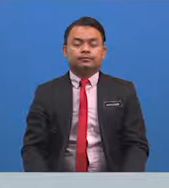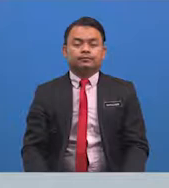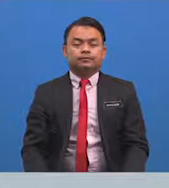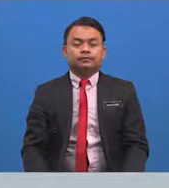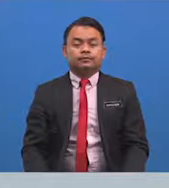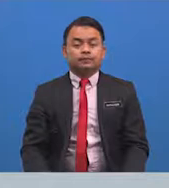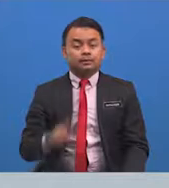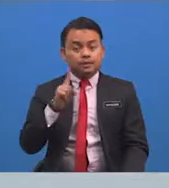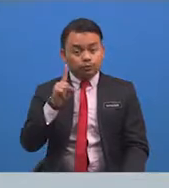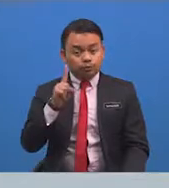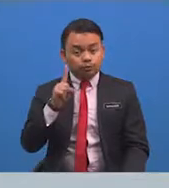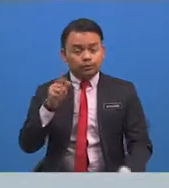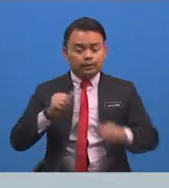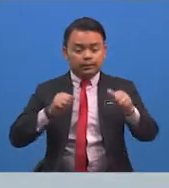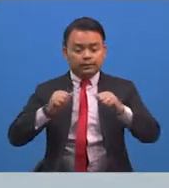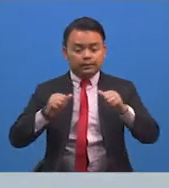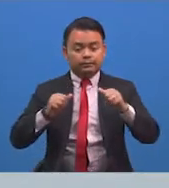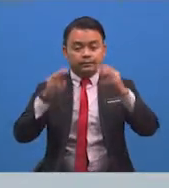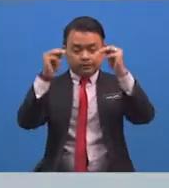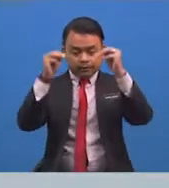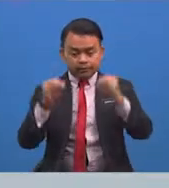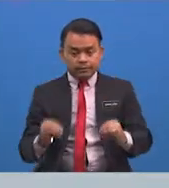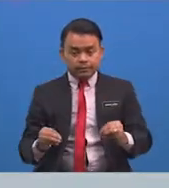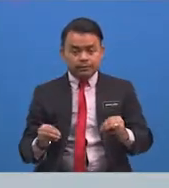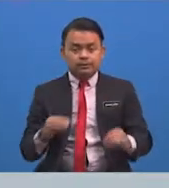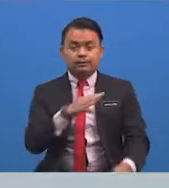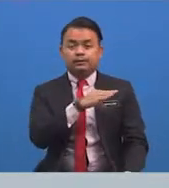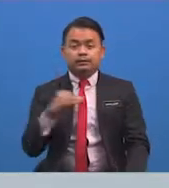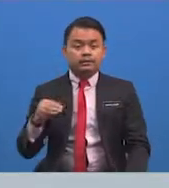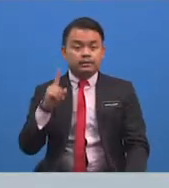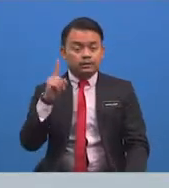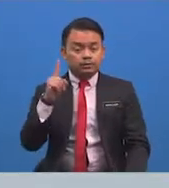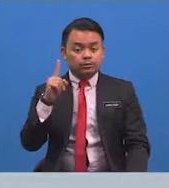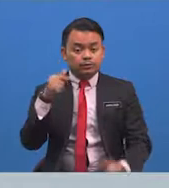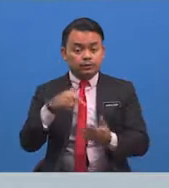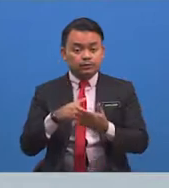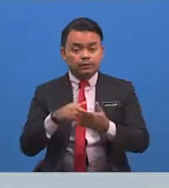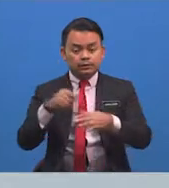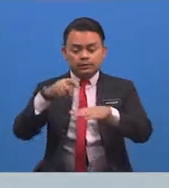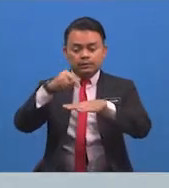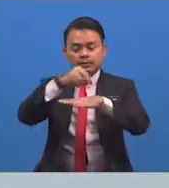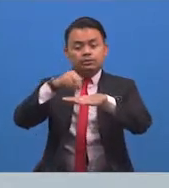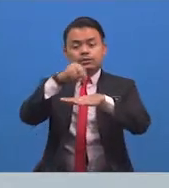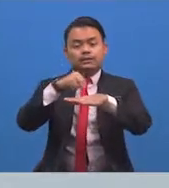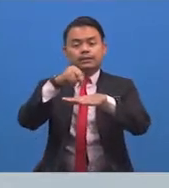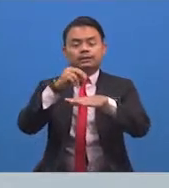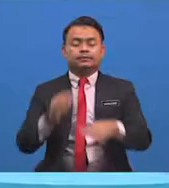iaitu aktiviti manusia dan juga semula jadi.